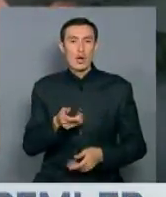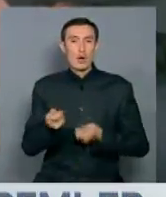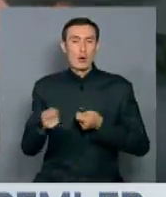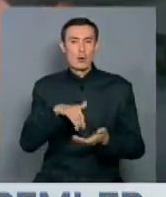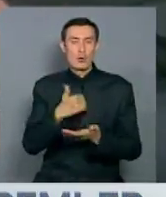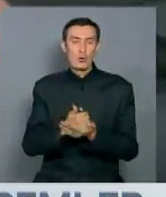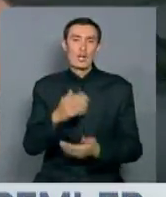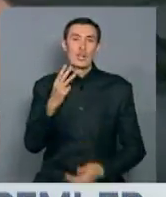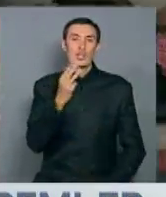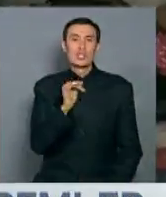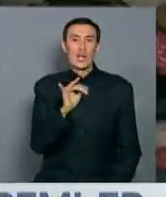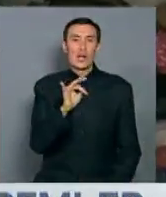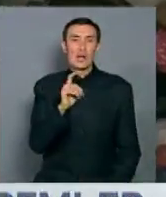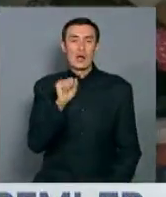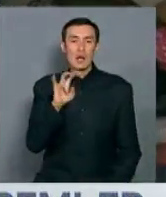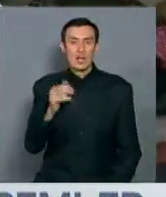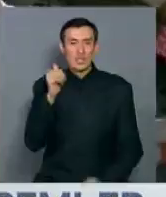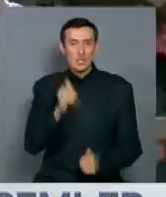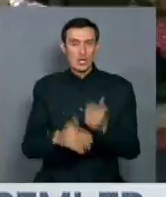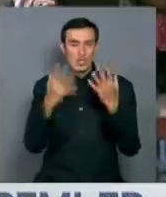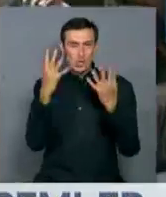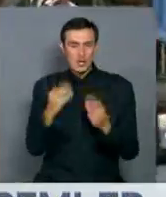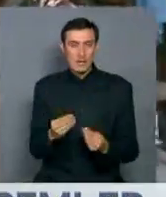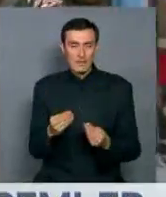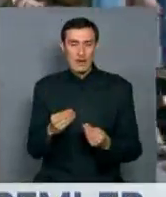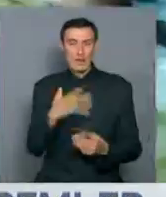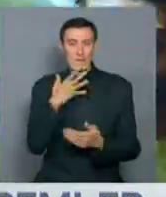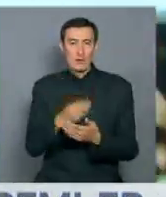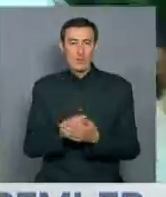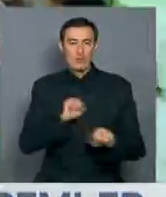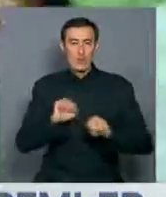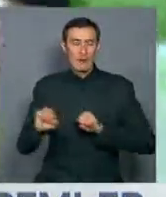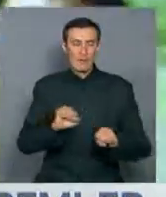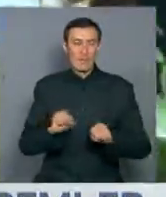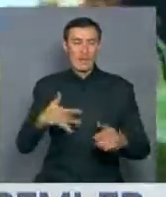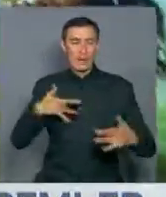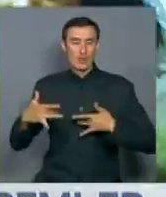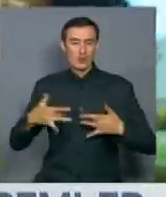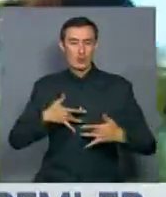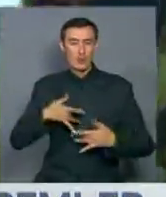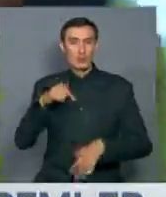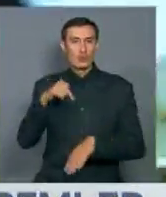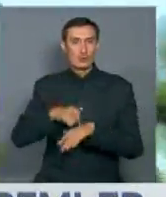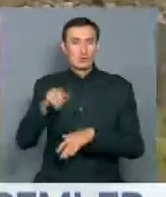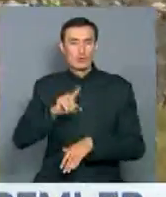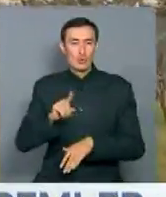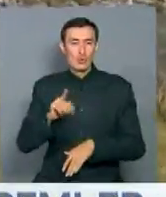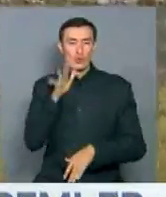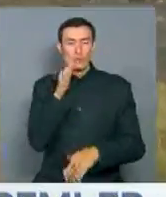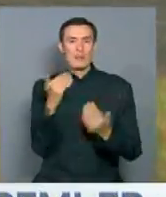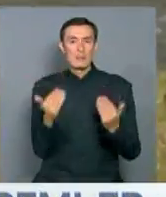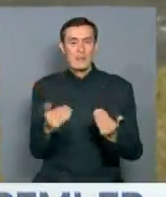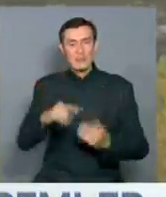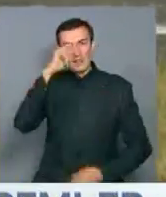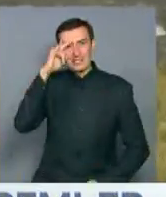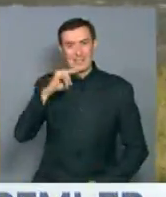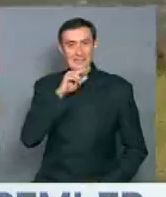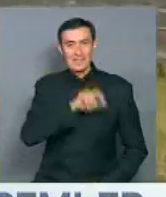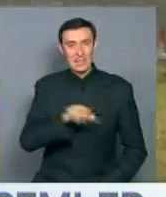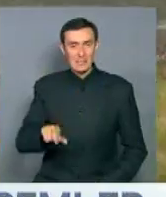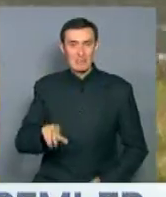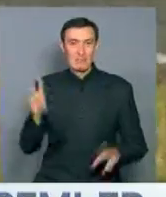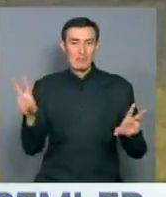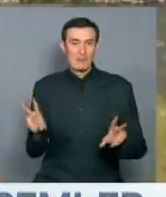актеру Назару Шархану. Ежедневно, вживаясь в роль полководца, актер ловит себя на мысли, что современным казахстанцам